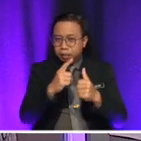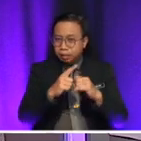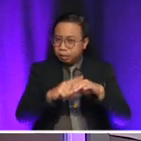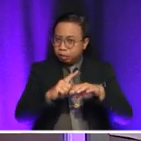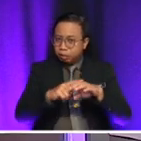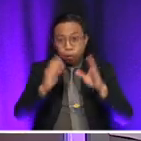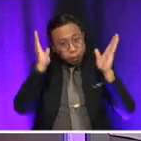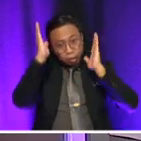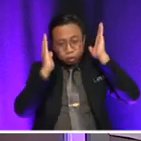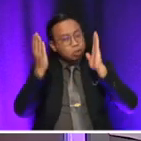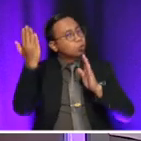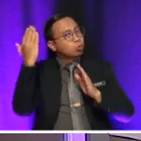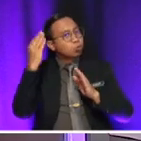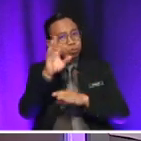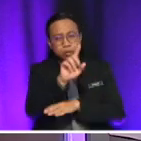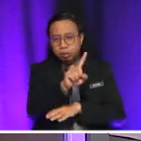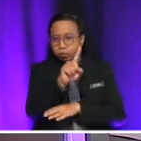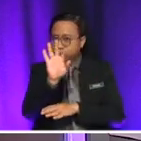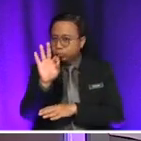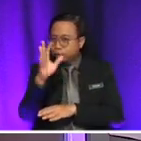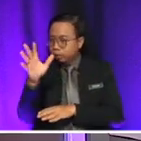pada tahun 1955